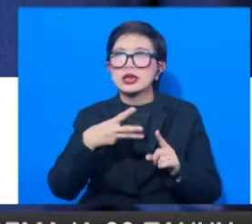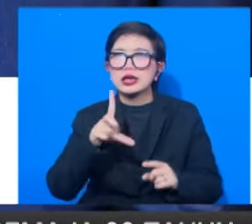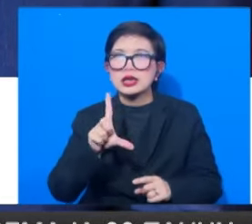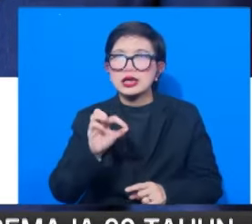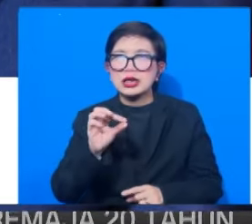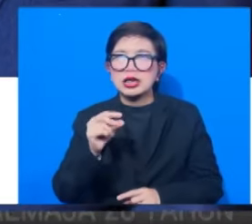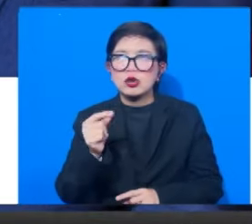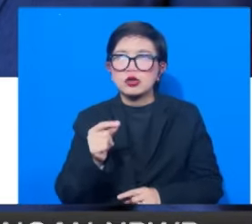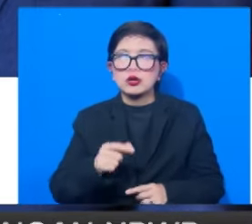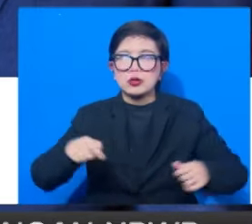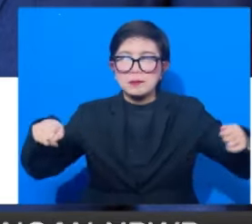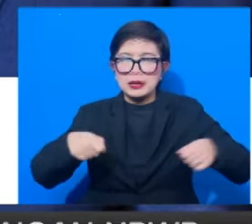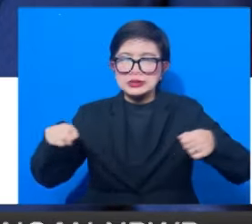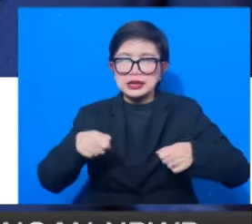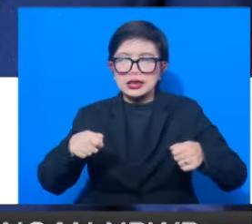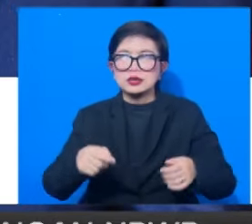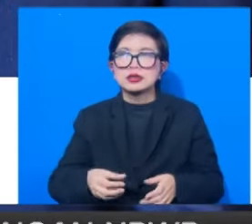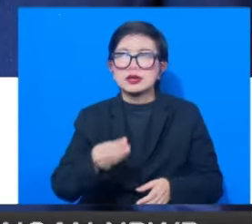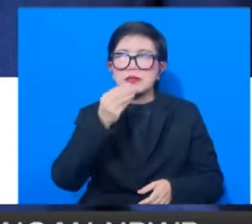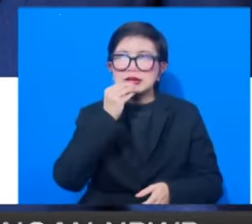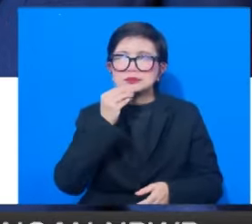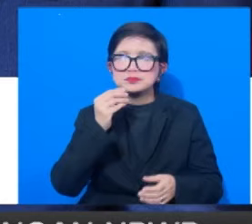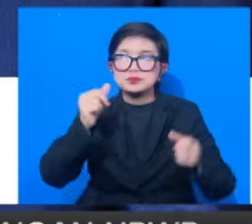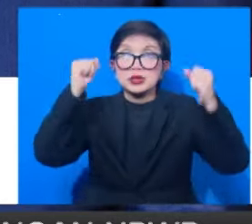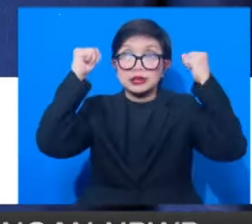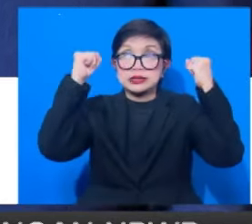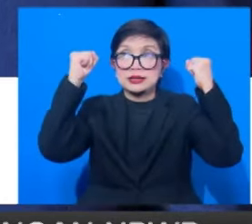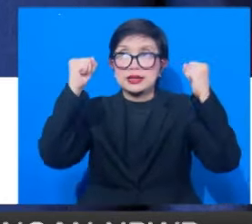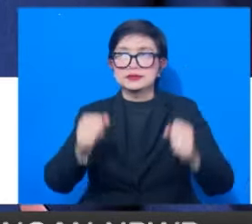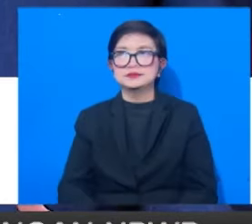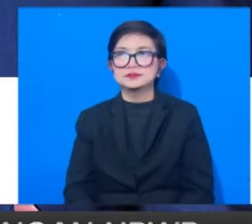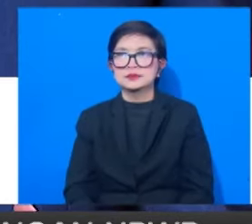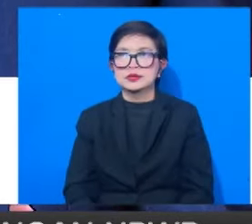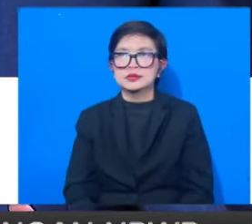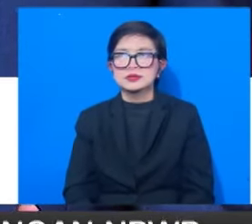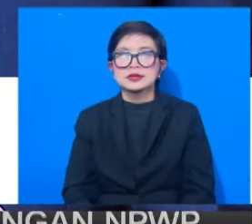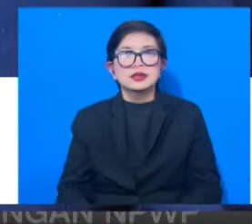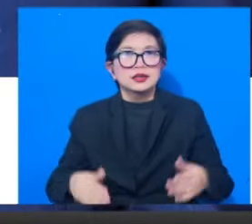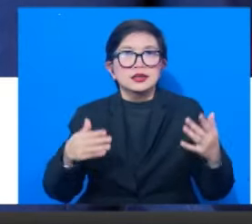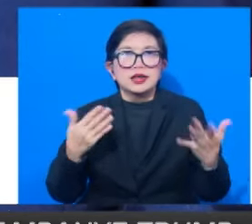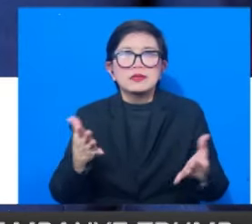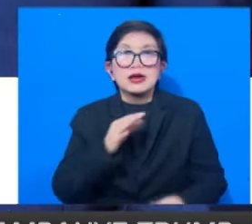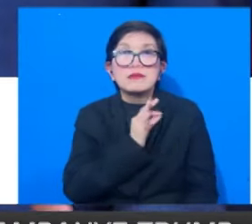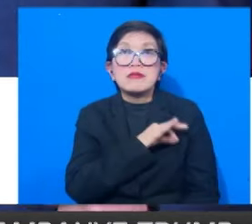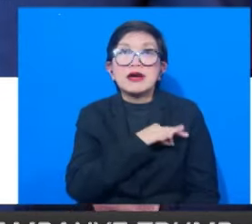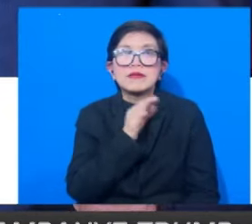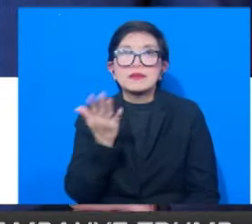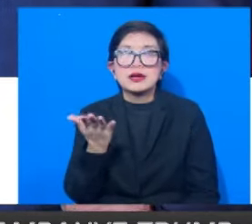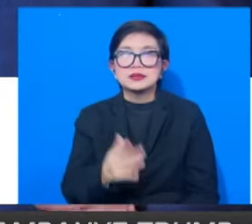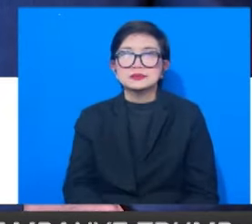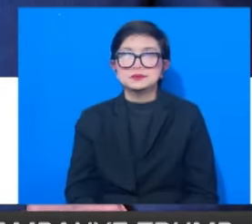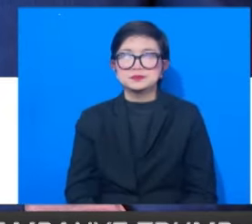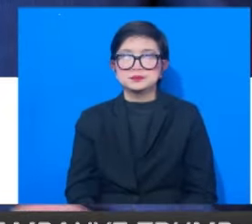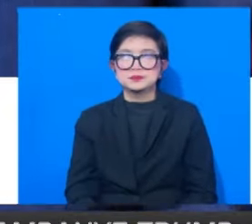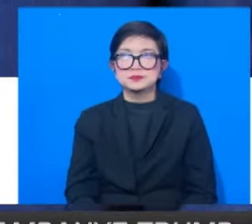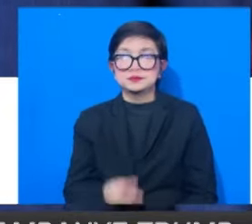obat tradisional. Sementara daun katuk dikenal sebagai pelancar air susu ibu. Apalagi kegunaan kedua daun yang sekilas penampilannya sangat